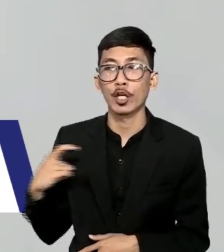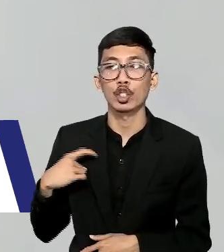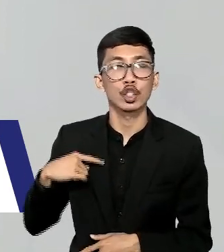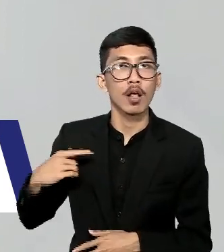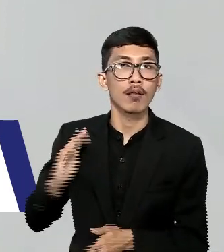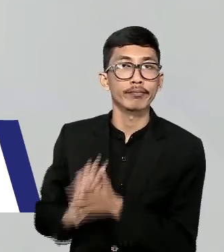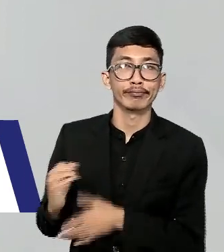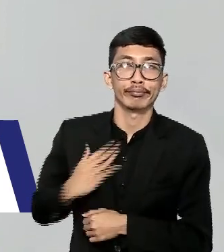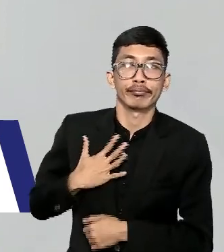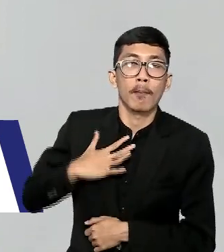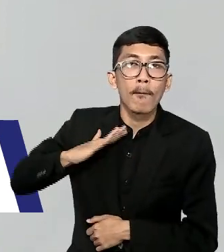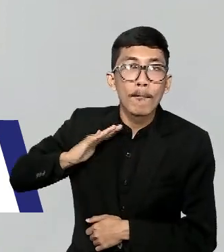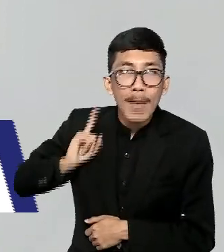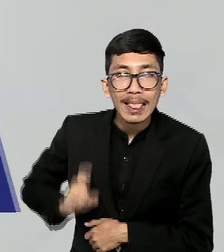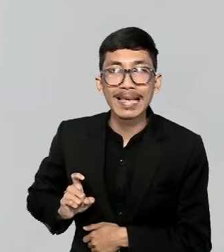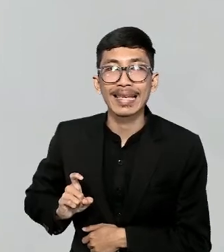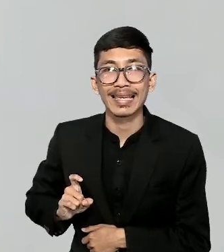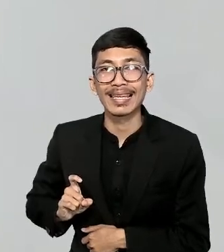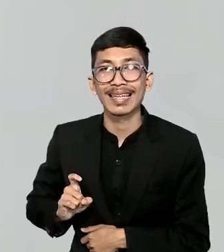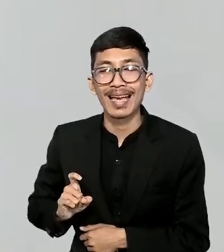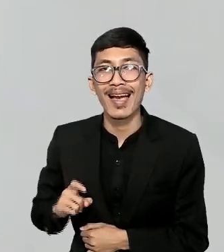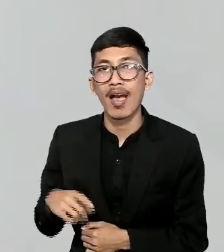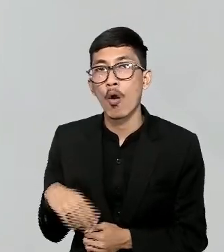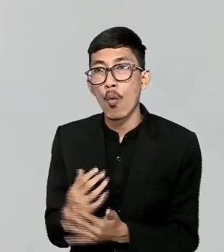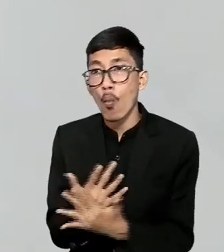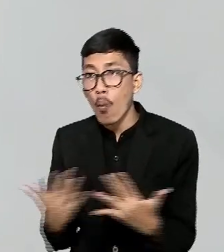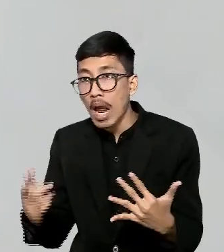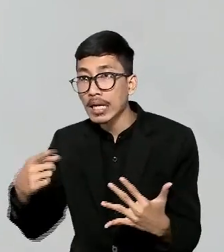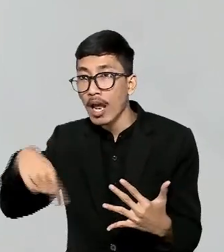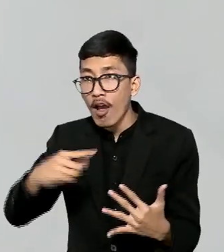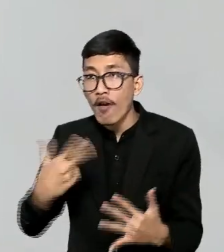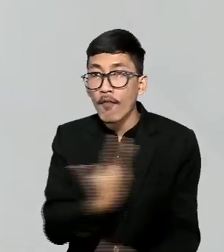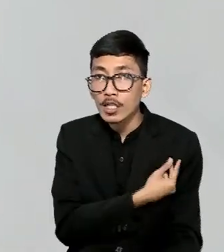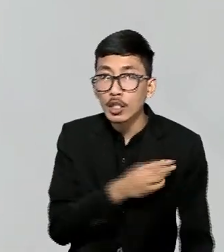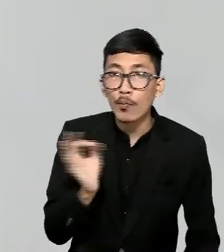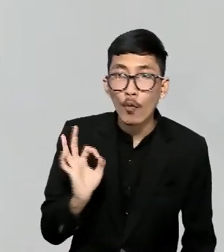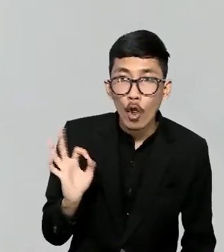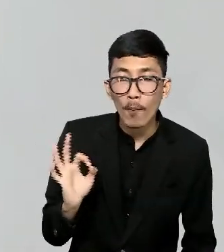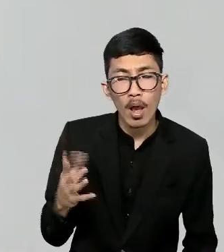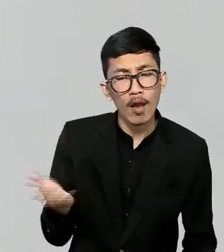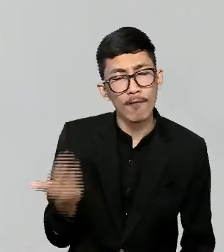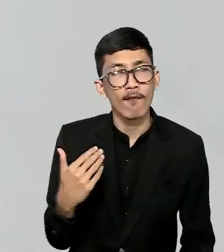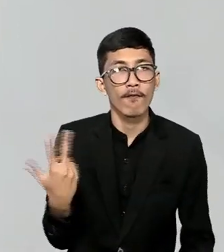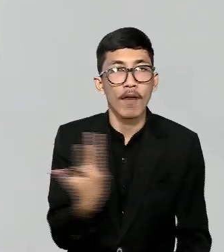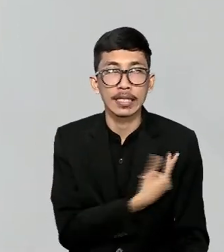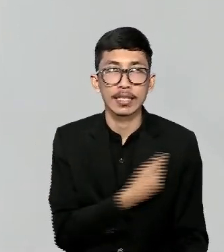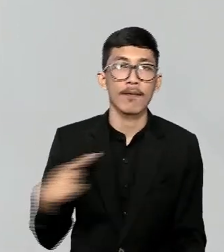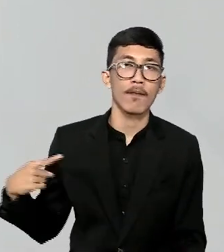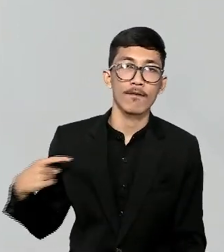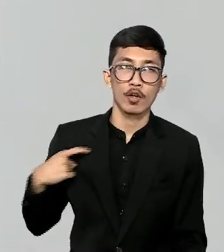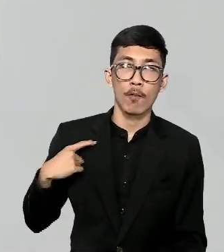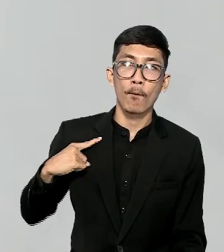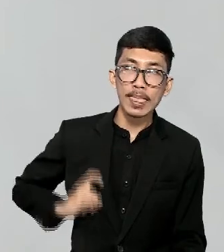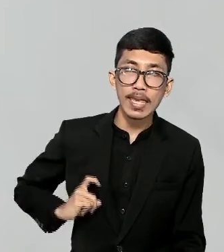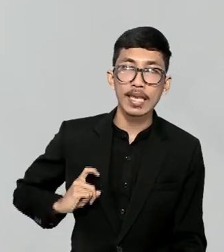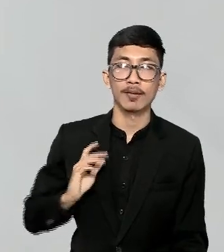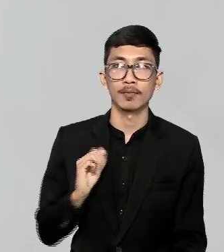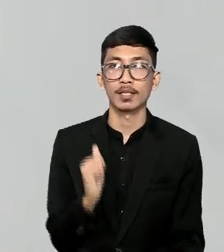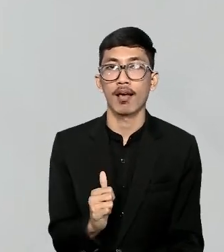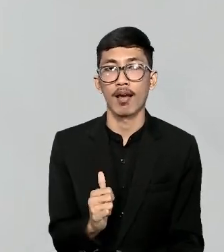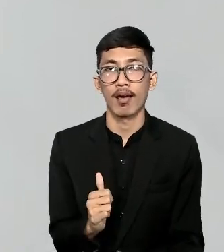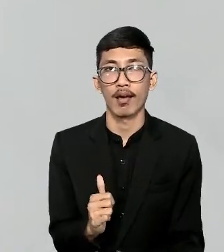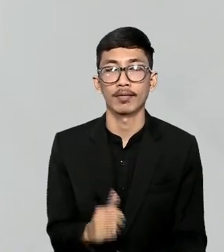cepat-cepat vaksinasi kepada semua warga yang belum divaksinasi Nah kemudian jadi Advance